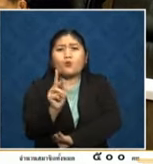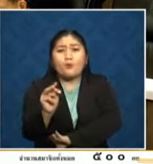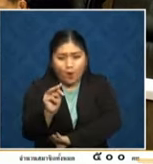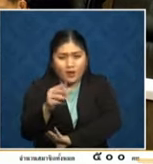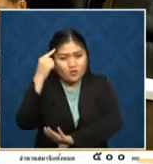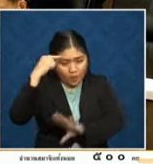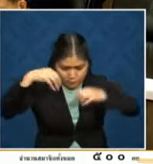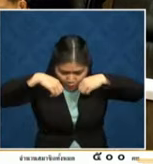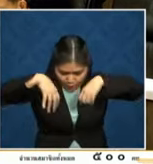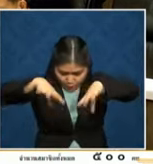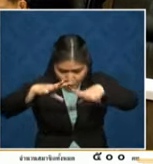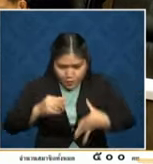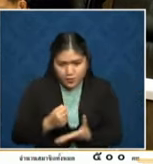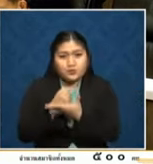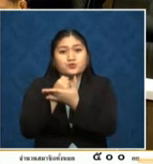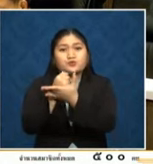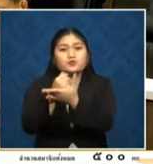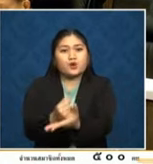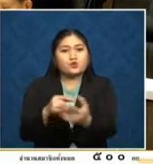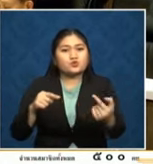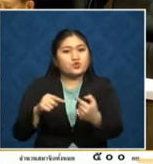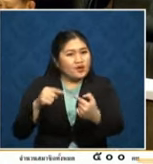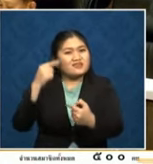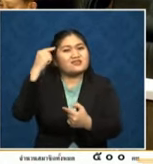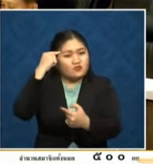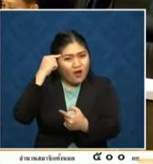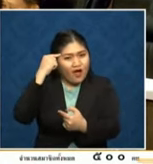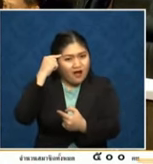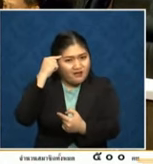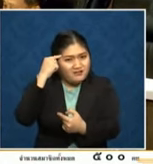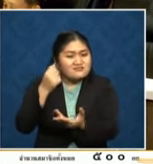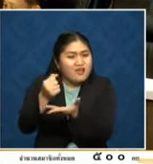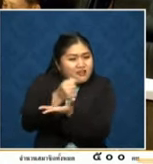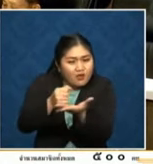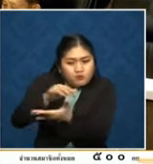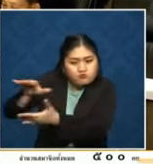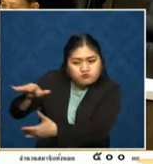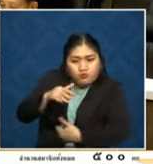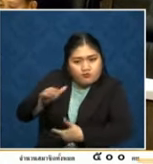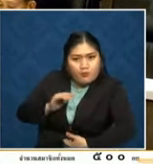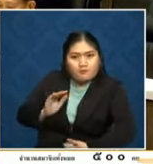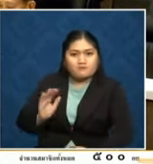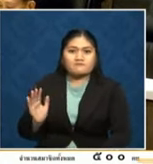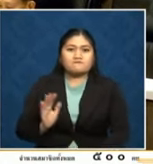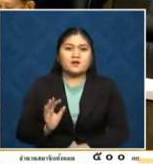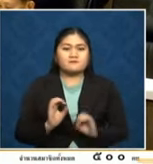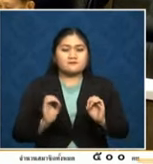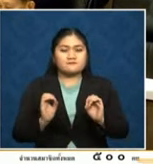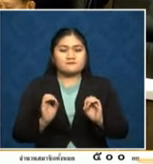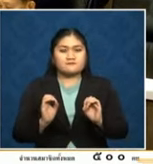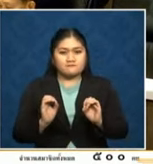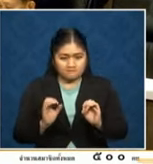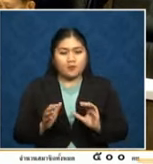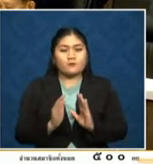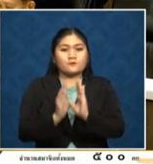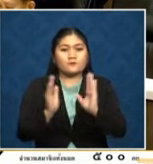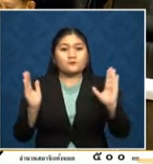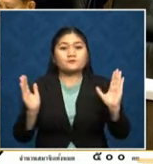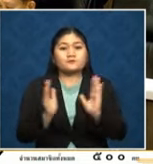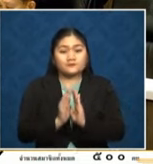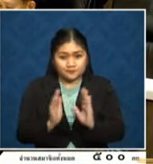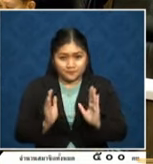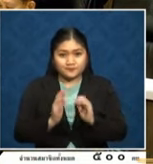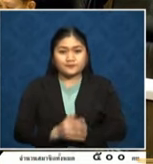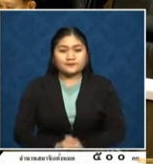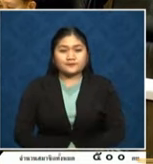ะเป็นสิ่งที่ดีที่จะให้ยาเสพติดไม่ทะลักเข้าสู่ในใจกลางของเมืองนะครับต้องขอบพระคุณท่านประธานเป็นอย่างสู